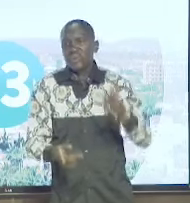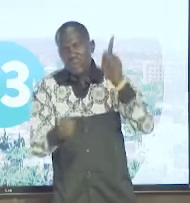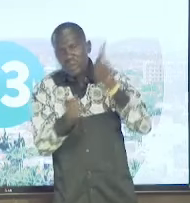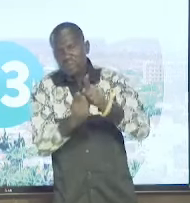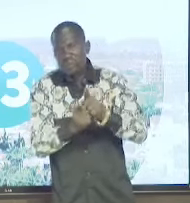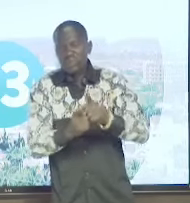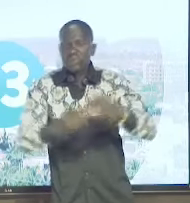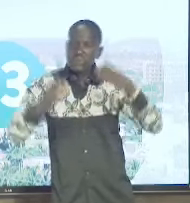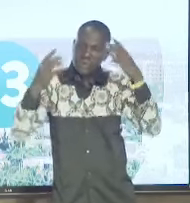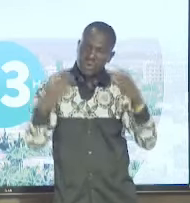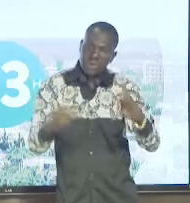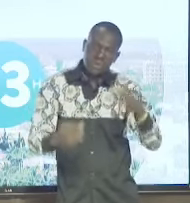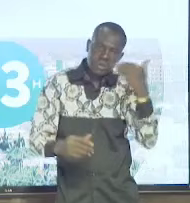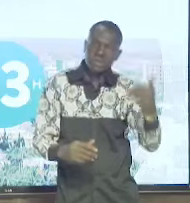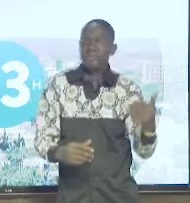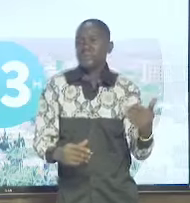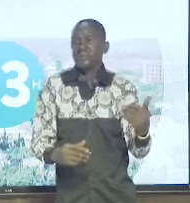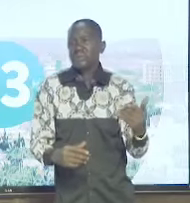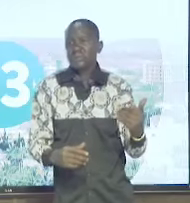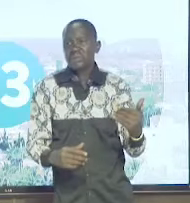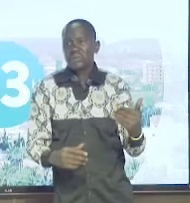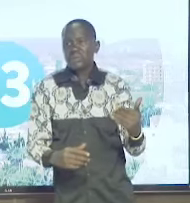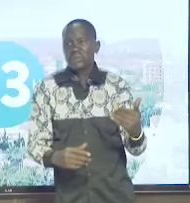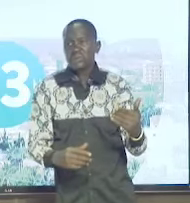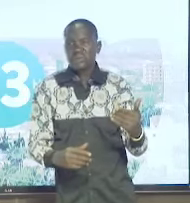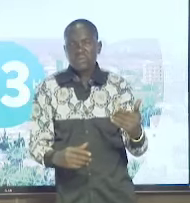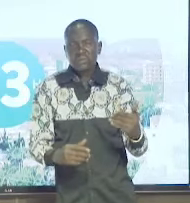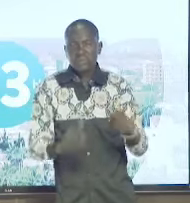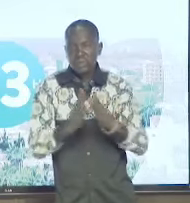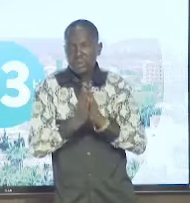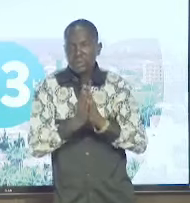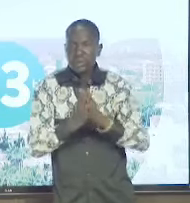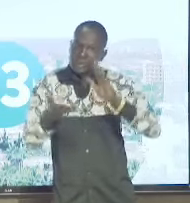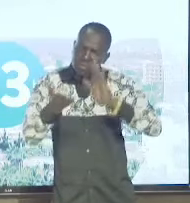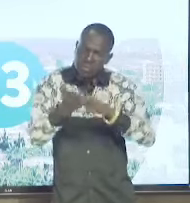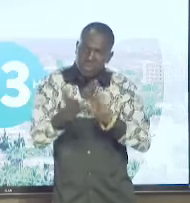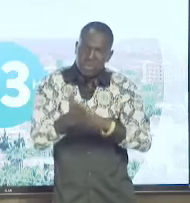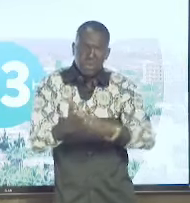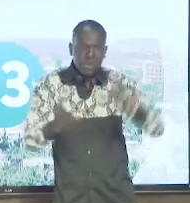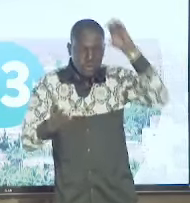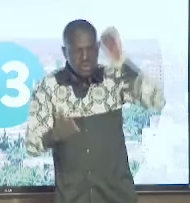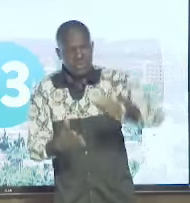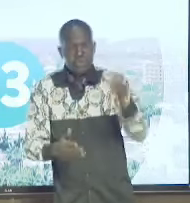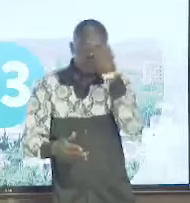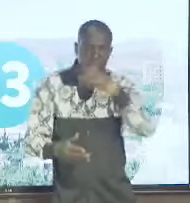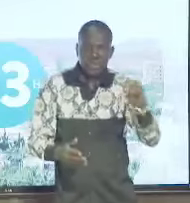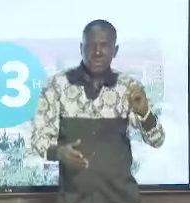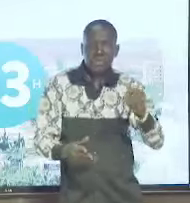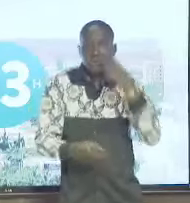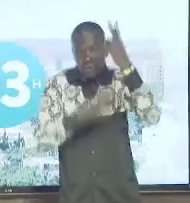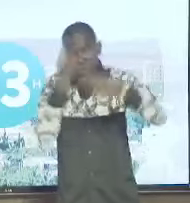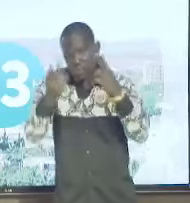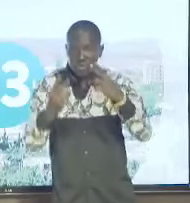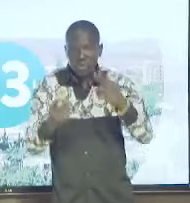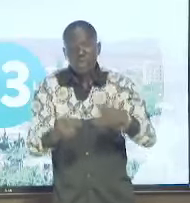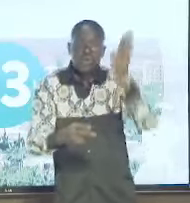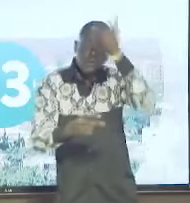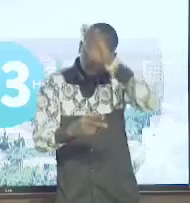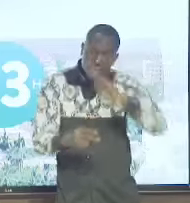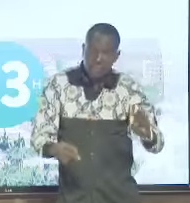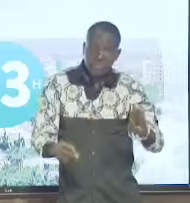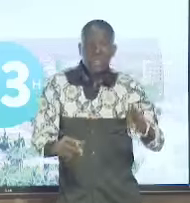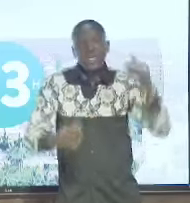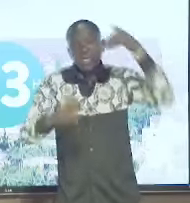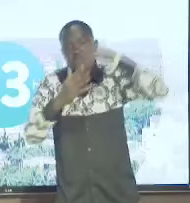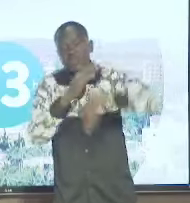la petite enfance, celle de la scolaire. Du sud-ouest, le cap est mis sur les hauts bassins. Dans